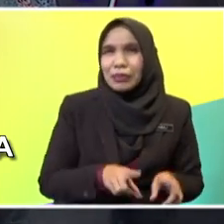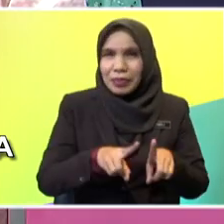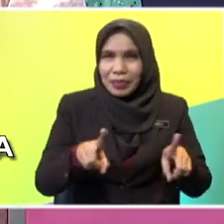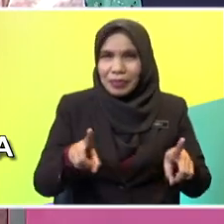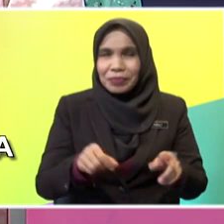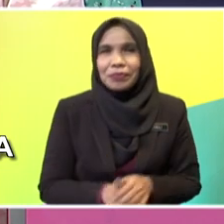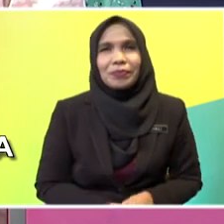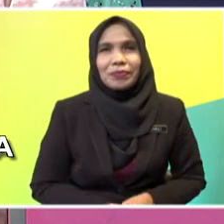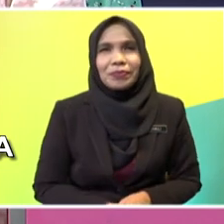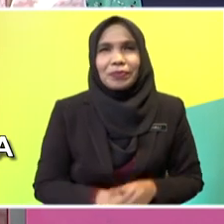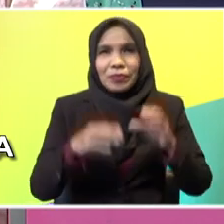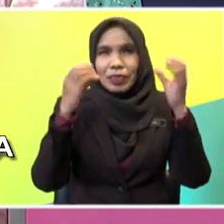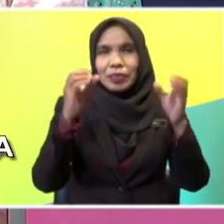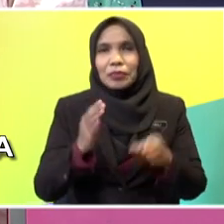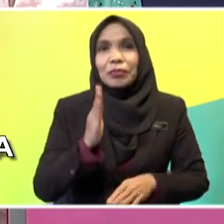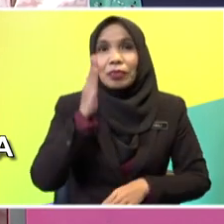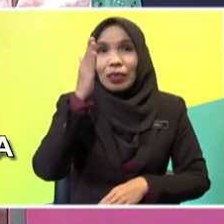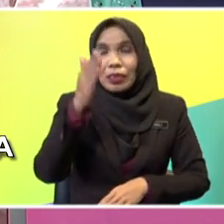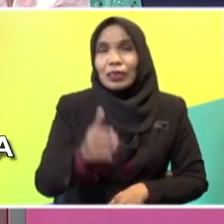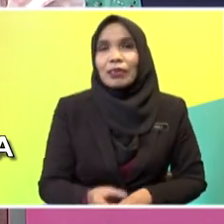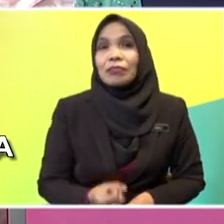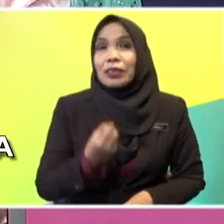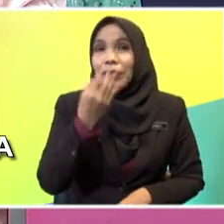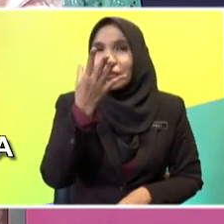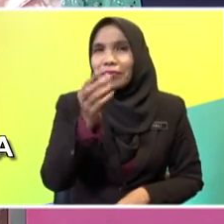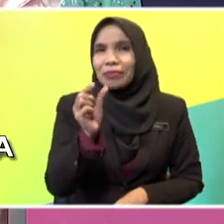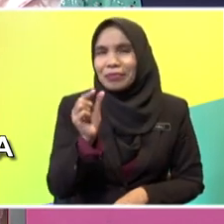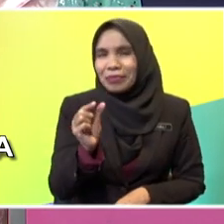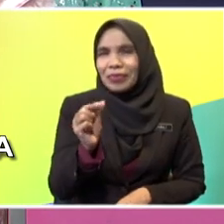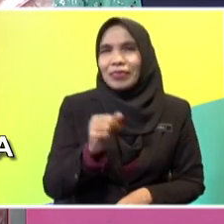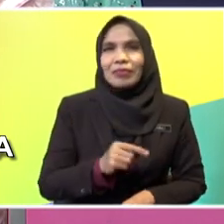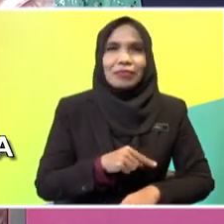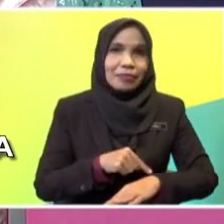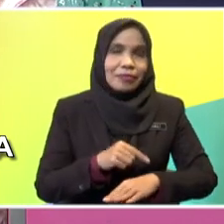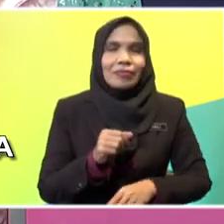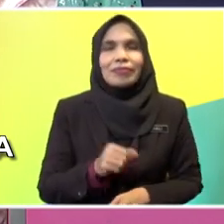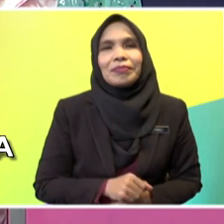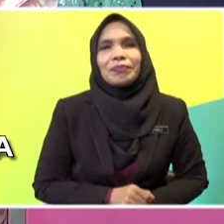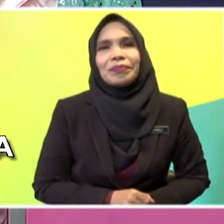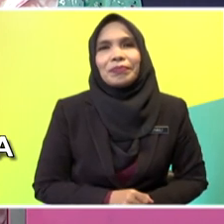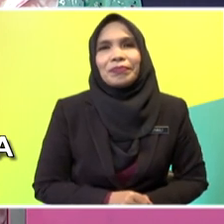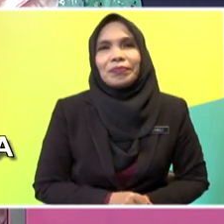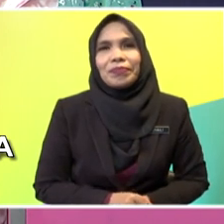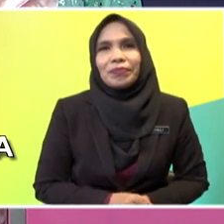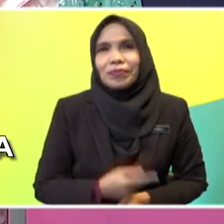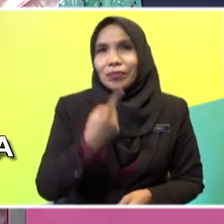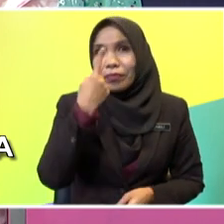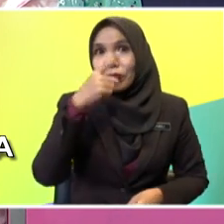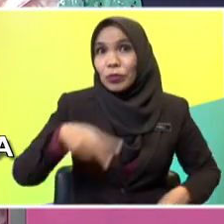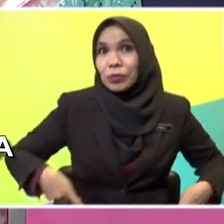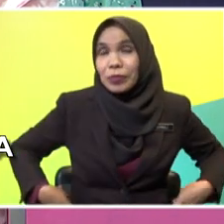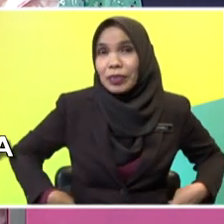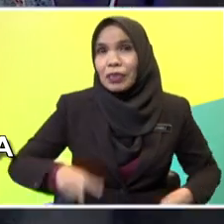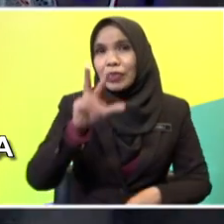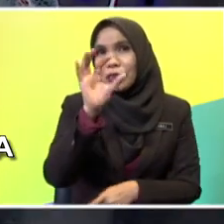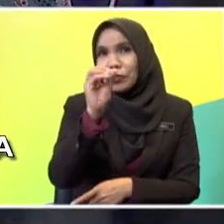akan terangkan sekejap saja lagi selepas selesai hasilkan bahagian belakangnya. Okey, ini untuk pinggang 32 inci sama